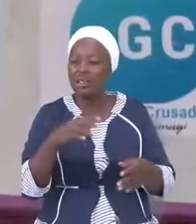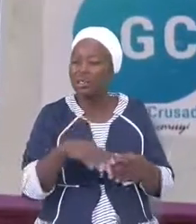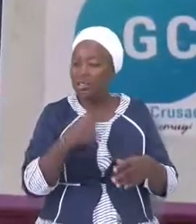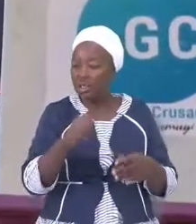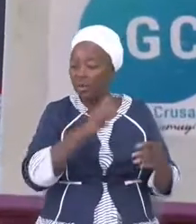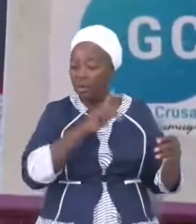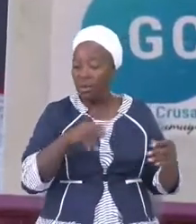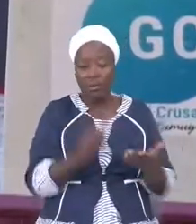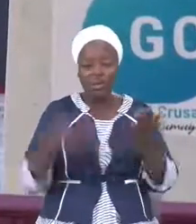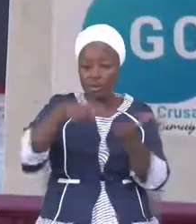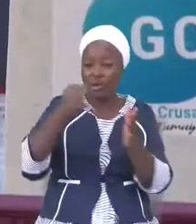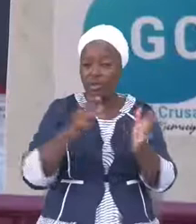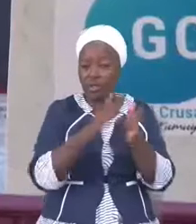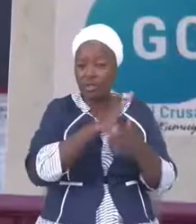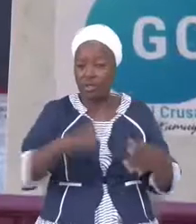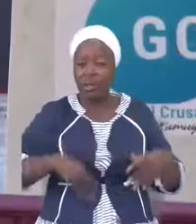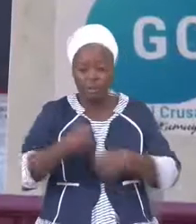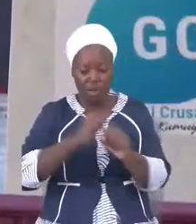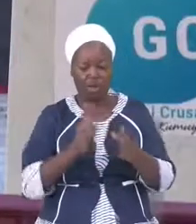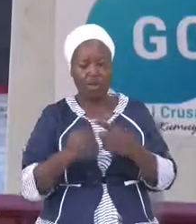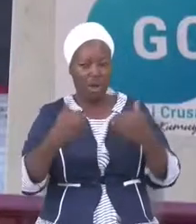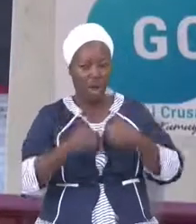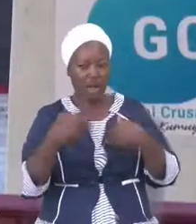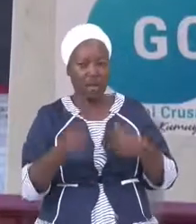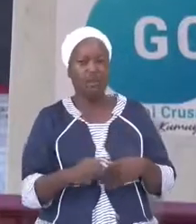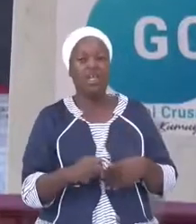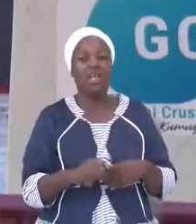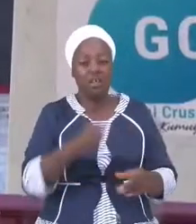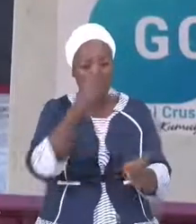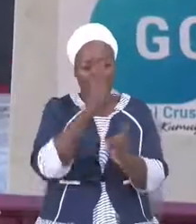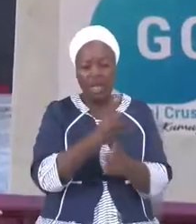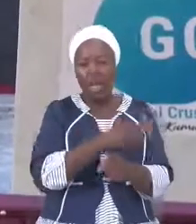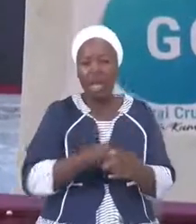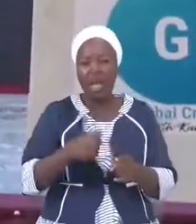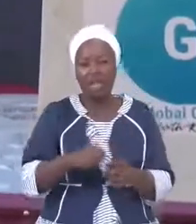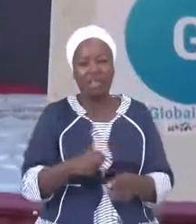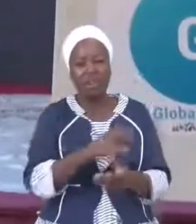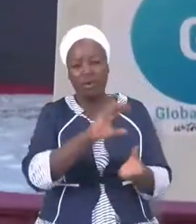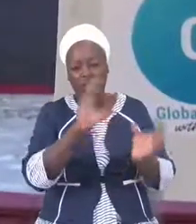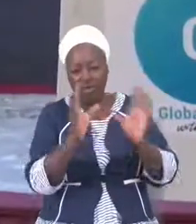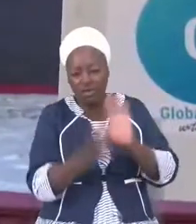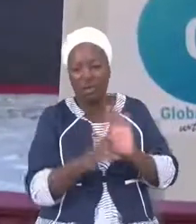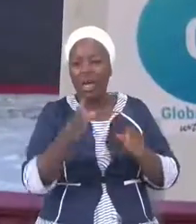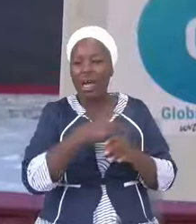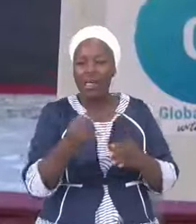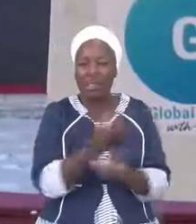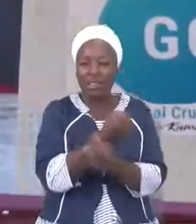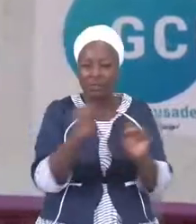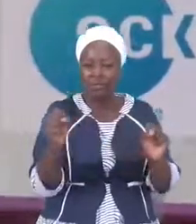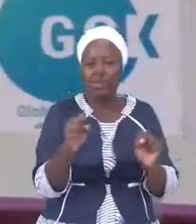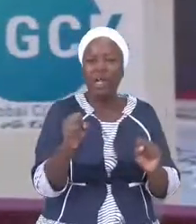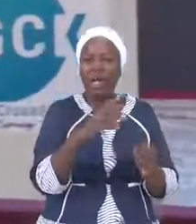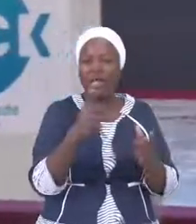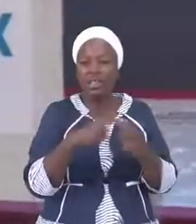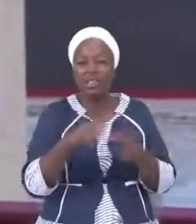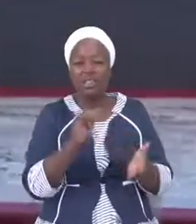Jésus-Christ qui nous fait avoir le salut, la conversion, la justification, la transformation.